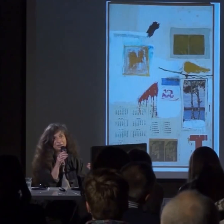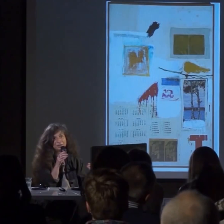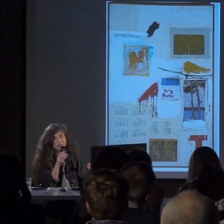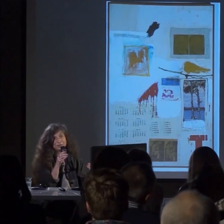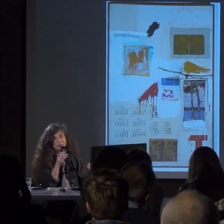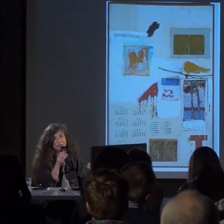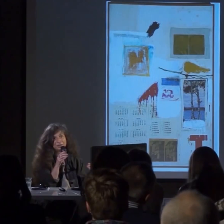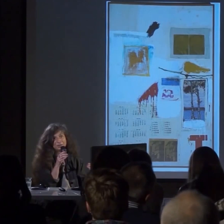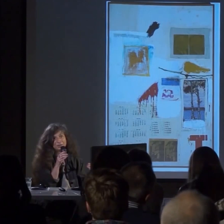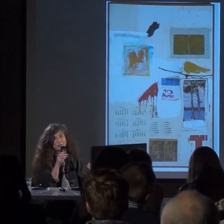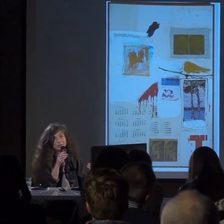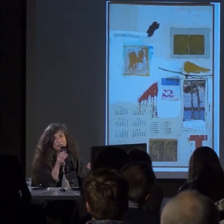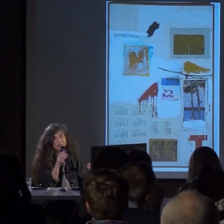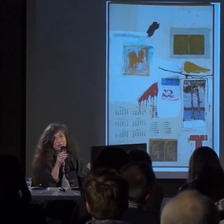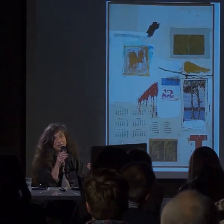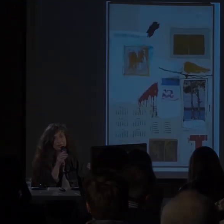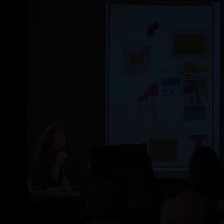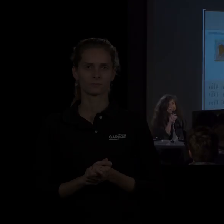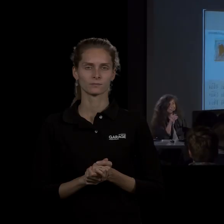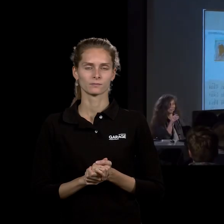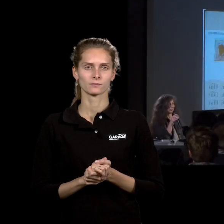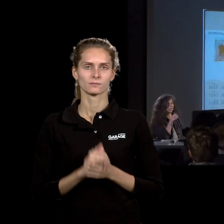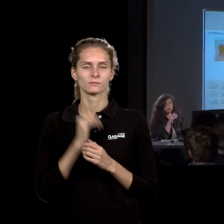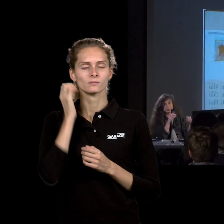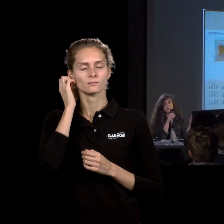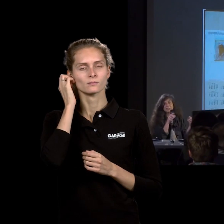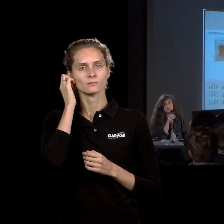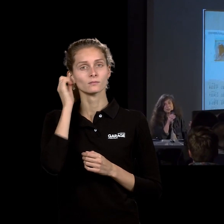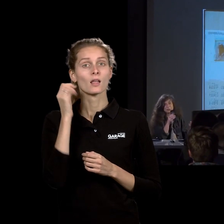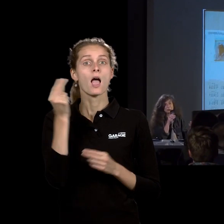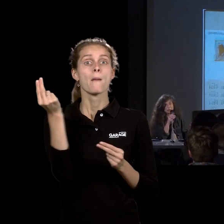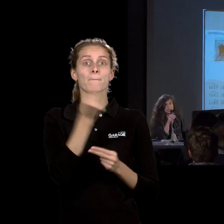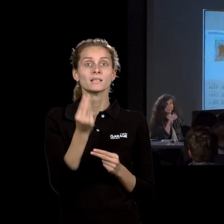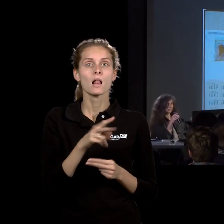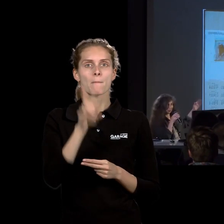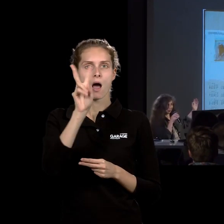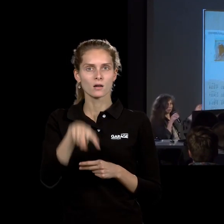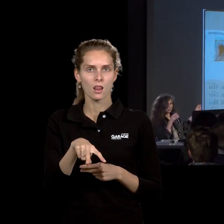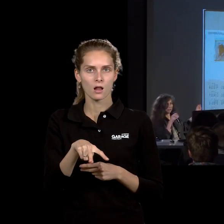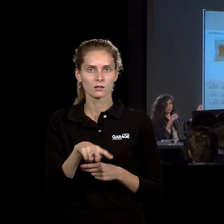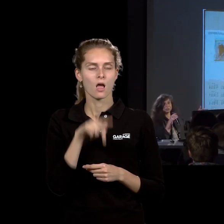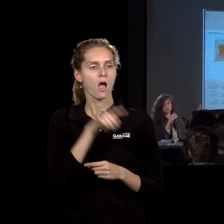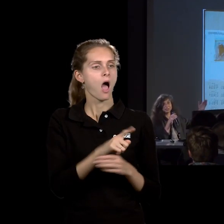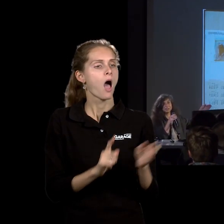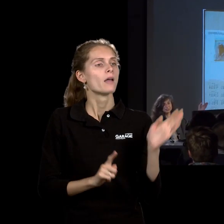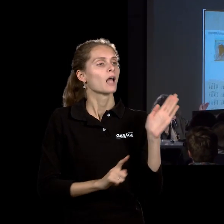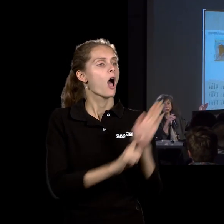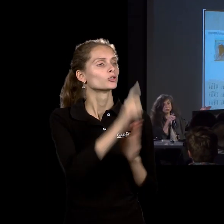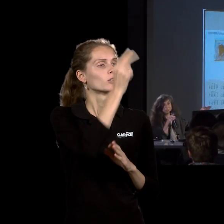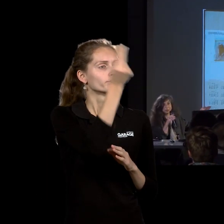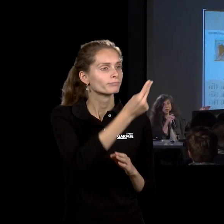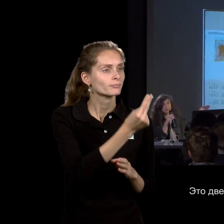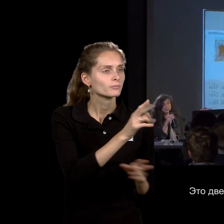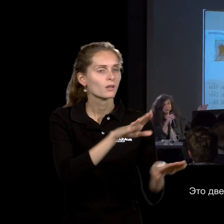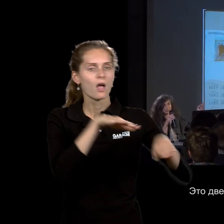приклеен разворот книги с пожелтевшими листами. Он писал их одновременно. Тут нету одна картина пишется сначала, вторая делается как